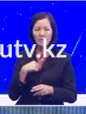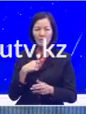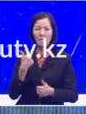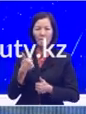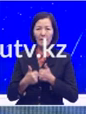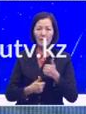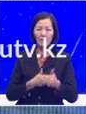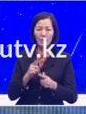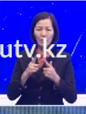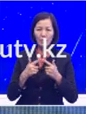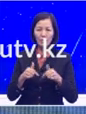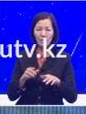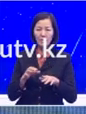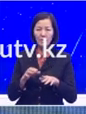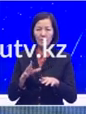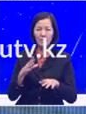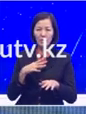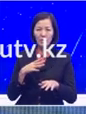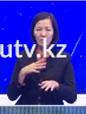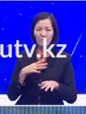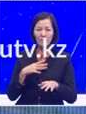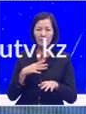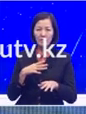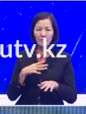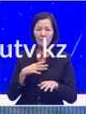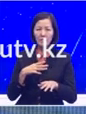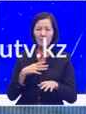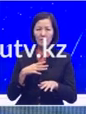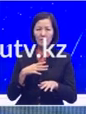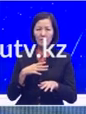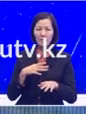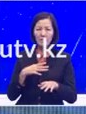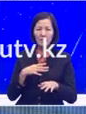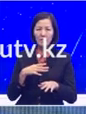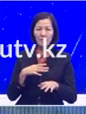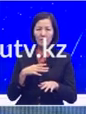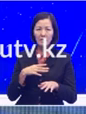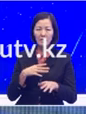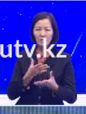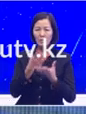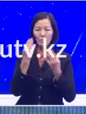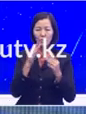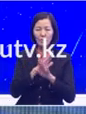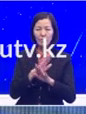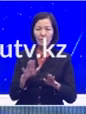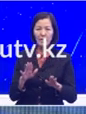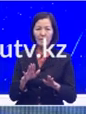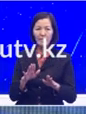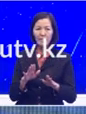байқау ұйымдастырған болатынбыз. Біріншіден мәңгілік ұмытпай